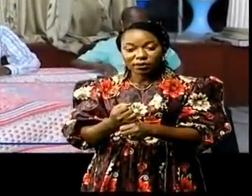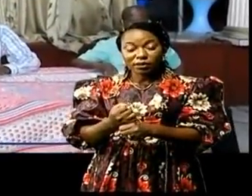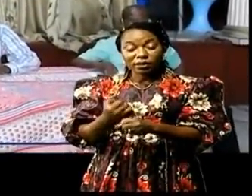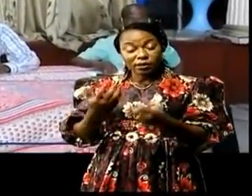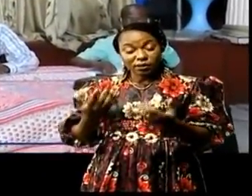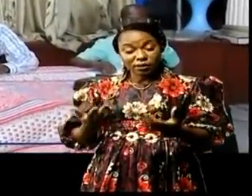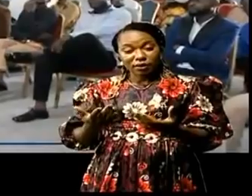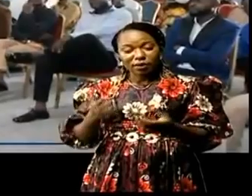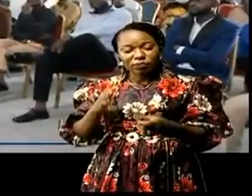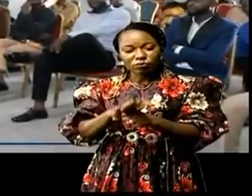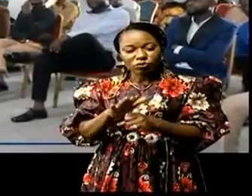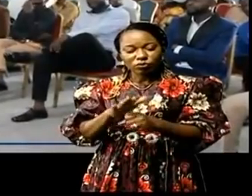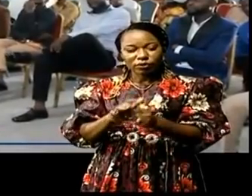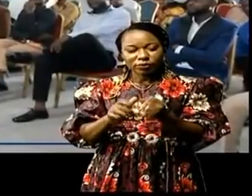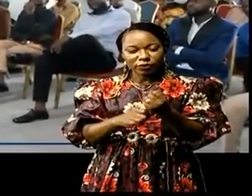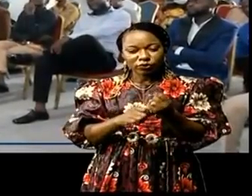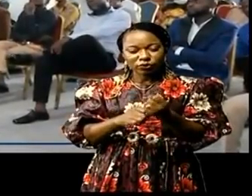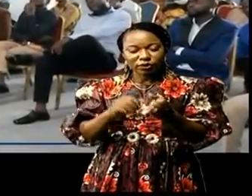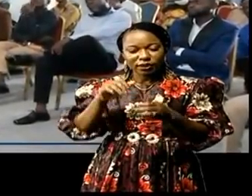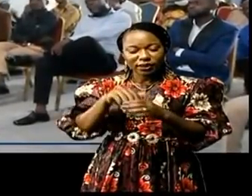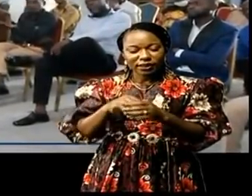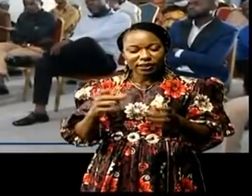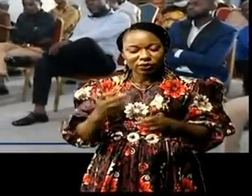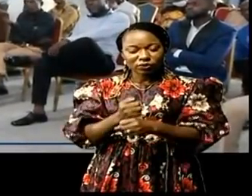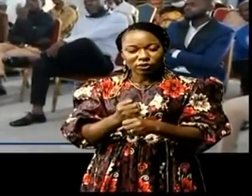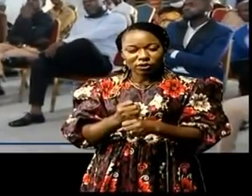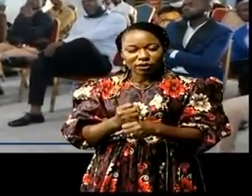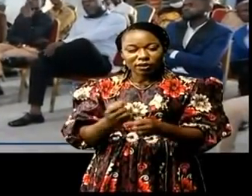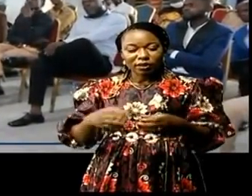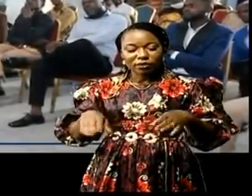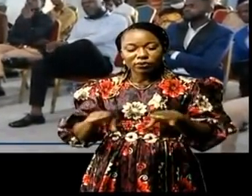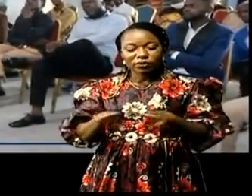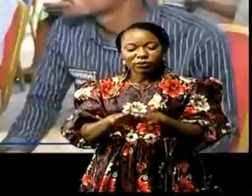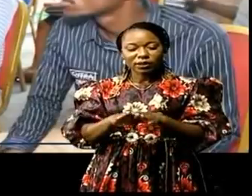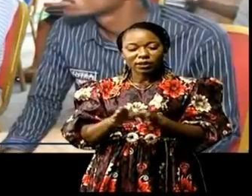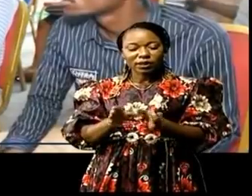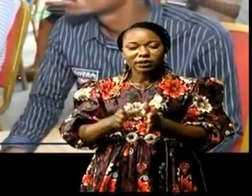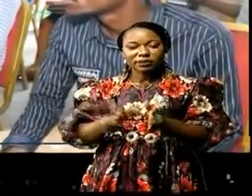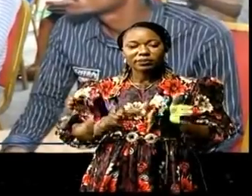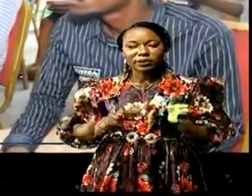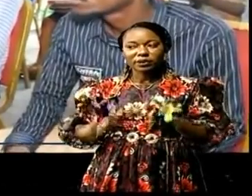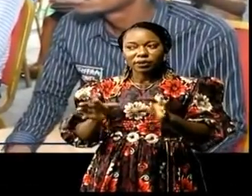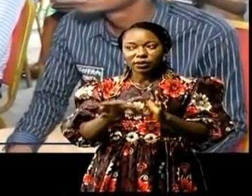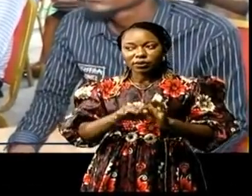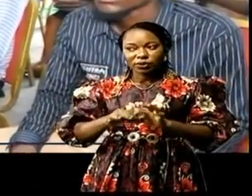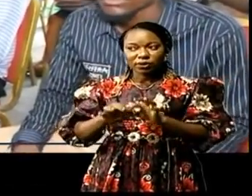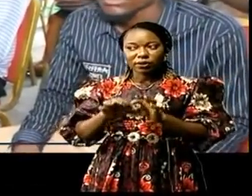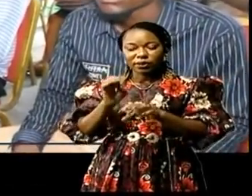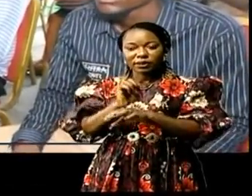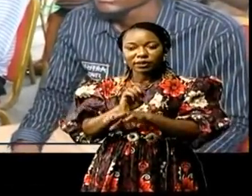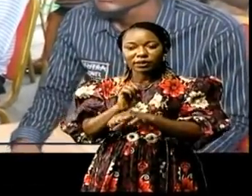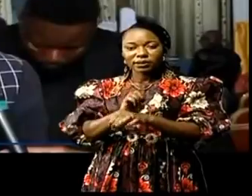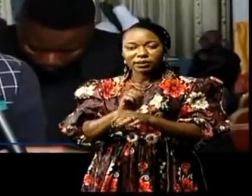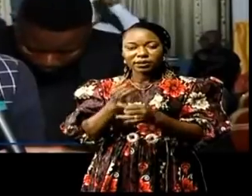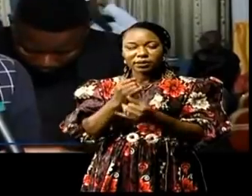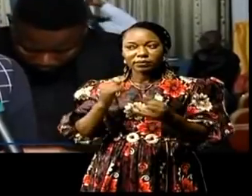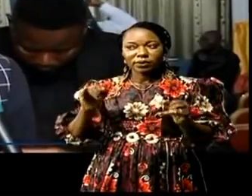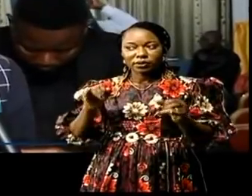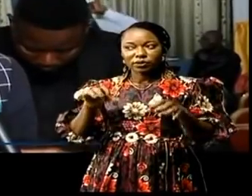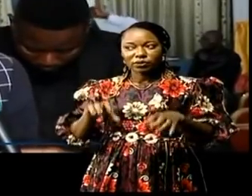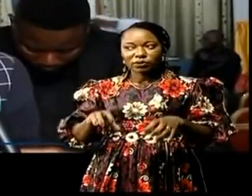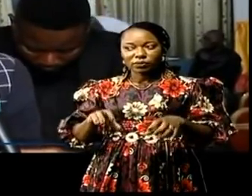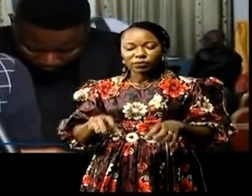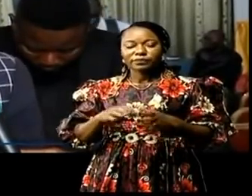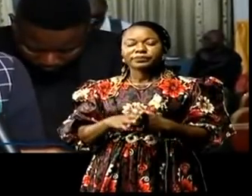d'un homme de Dieu, c'est sur cette conclusion que s'est clôturée l'Assemblée de membres de l'Union des Églises indépendantes du Congo. Nous demandons